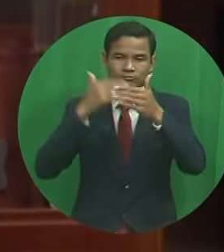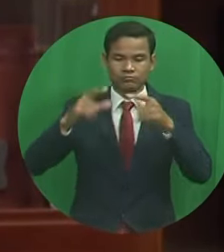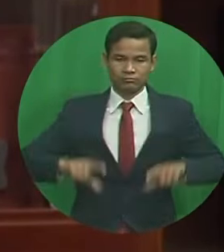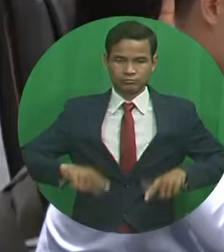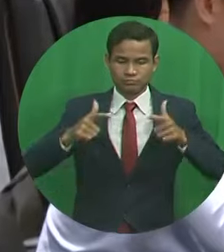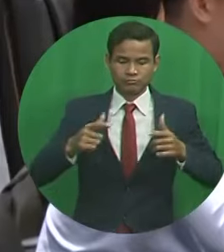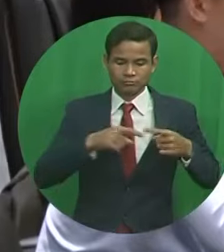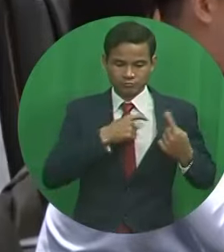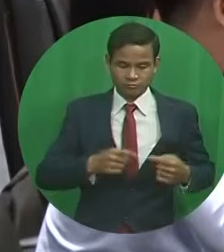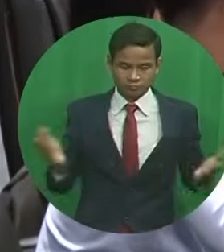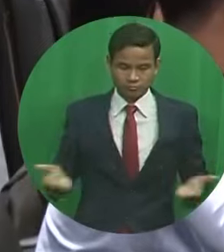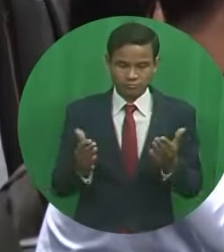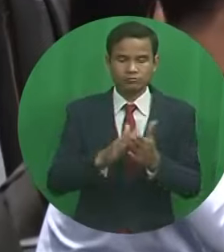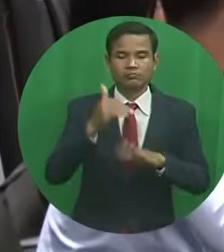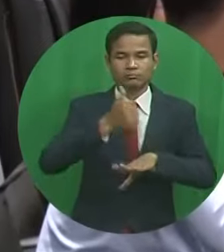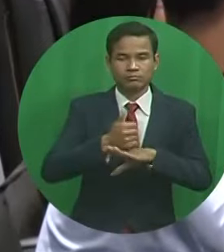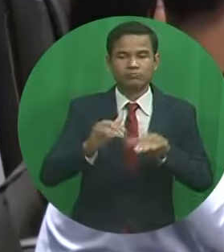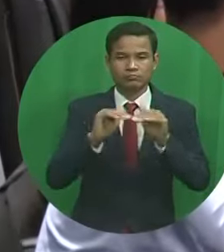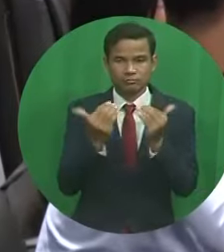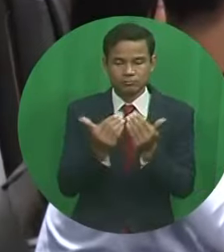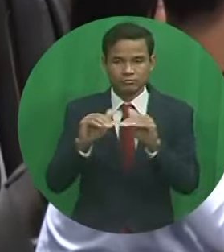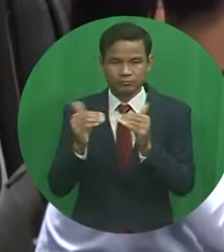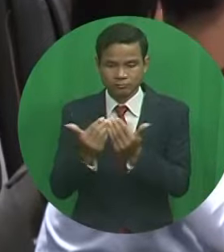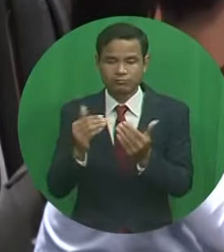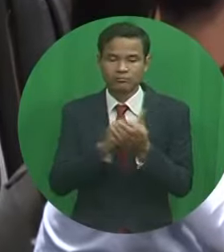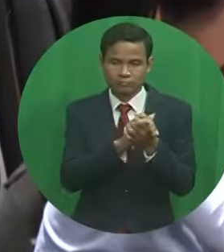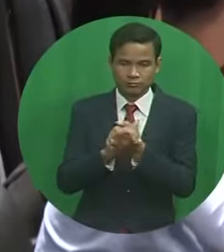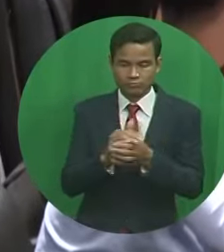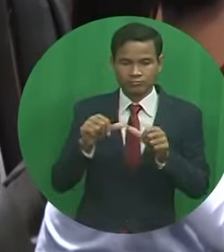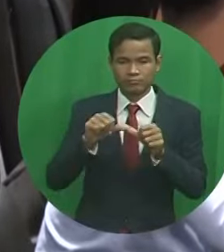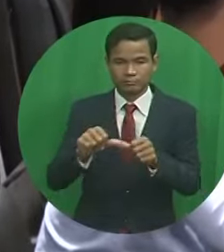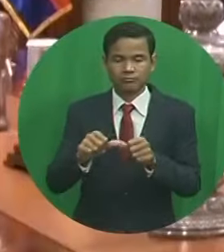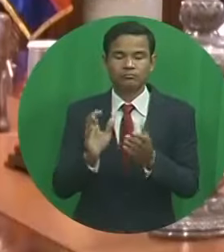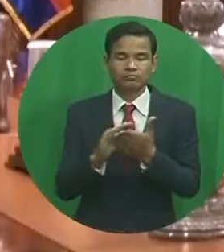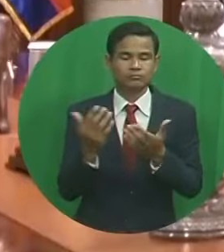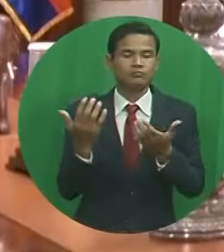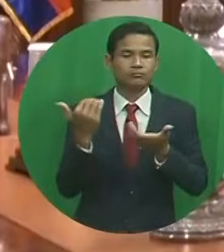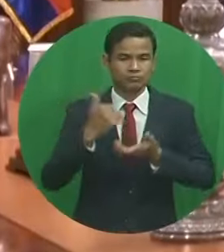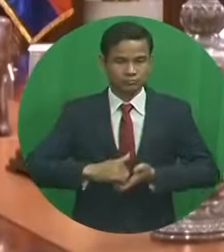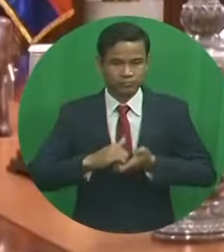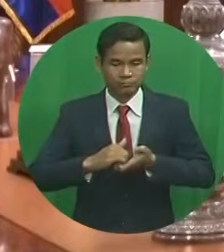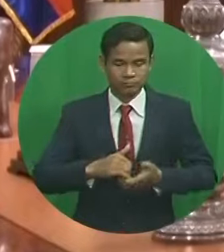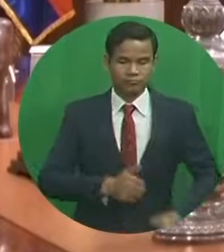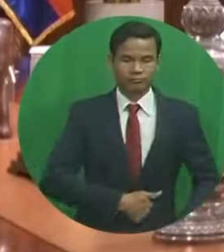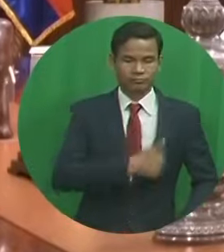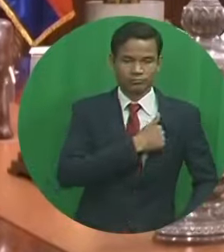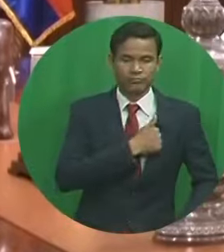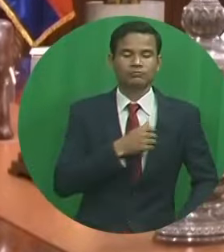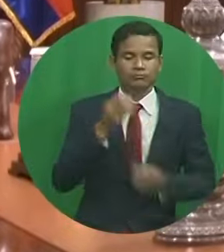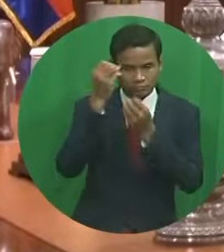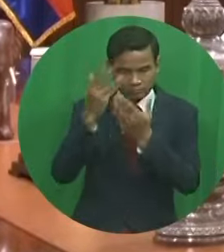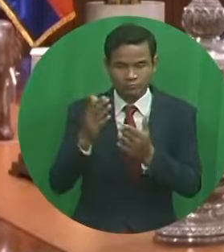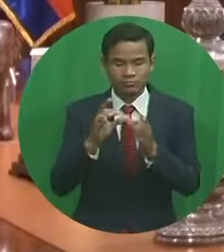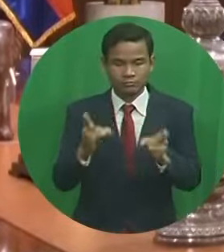ទឹកចិត្តឲ្យថ្នាក់ដឹកនាំសមាជិកសមាជិកាសហគមន៍បន្តកិច្ចសហការជាមួយក្រសួងស្ថាប័នពាក់ព័ន្ធដើម្បីព